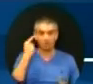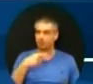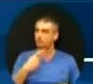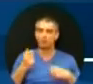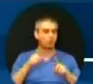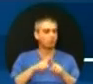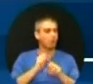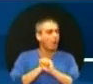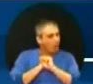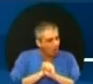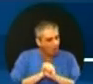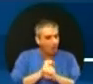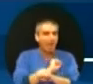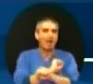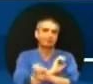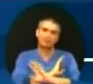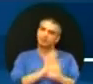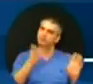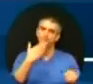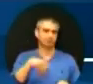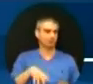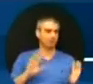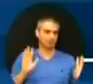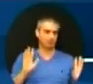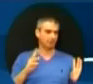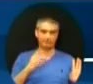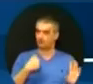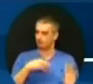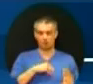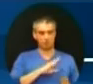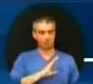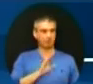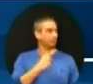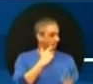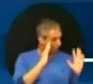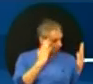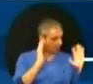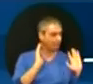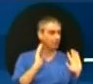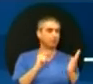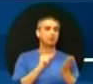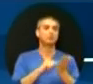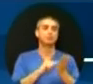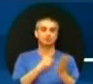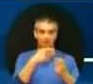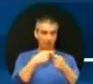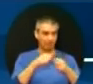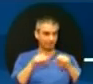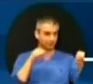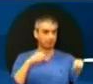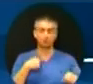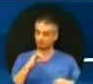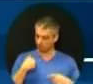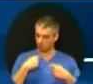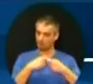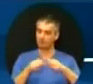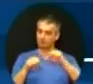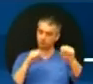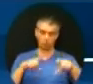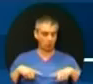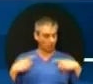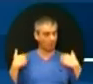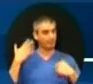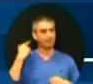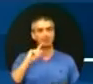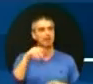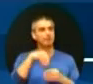שוק עבדים חסר תקדים במדינת ישראל, דבר שבעצם אני לא מקבל אותו. כל הכבוד, דודי. ולכן אני אומר לך... אתה חבר הסתדרות? חבר בהסתדרות, כל חיי הייתי חבר.